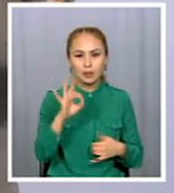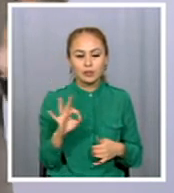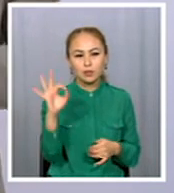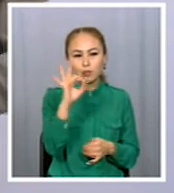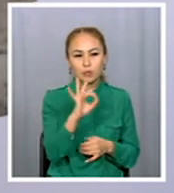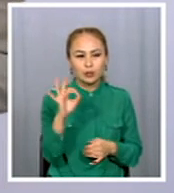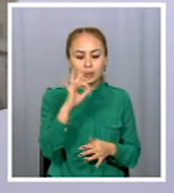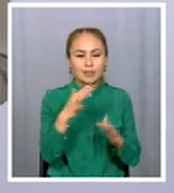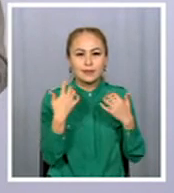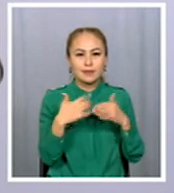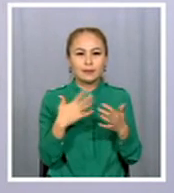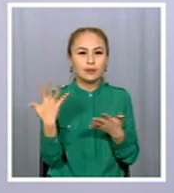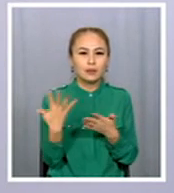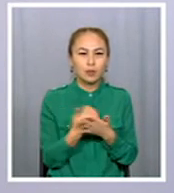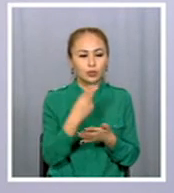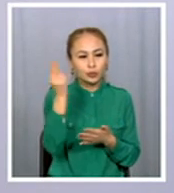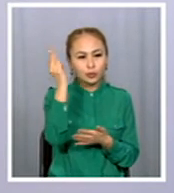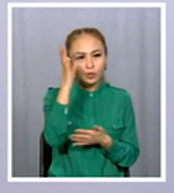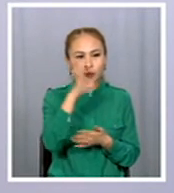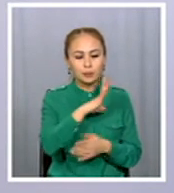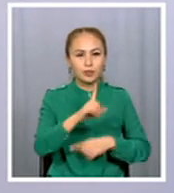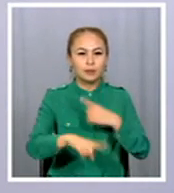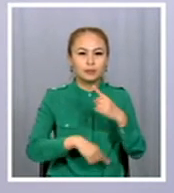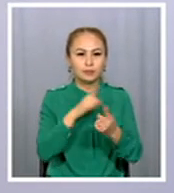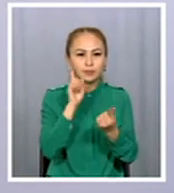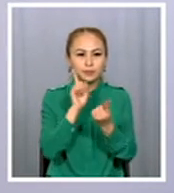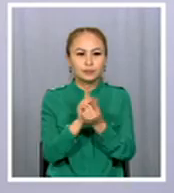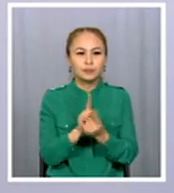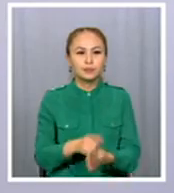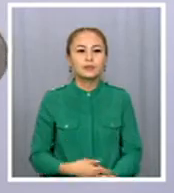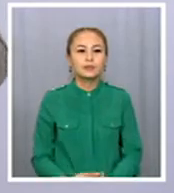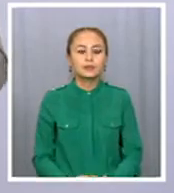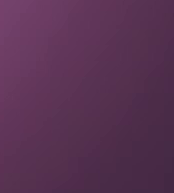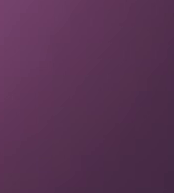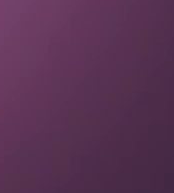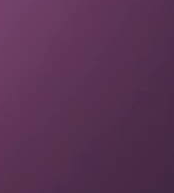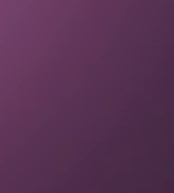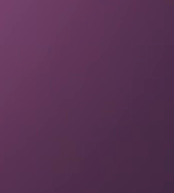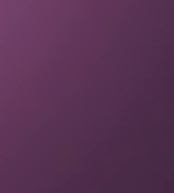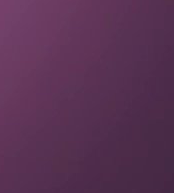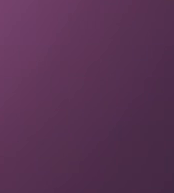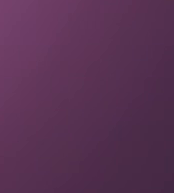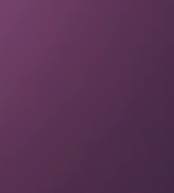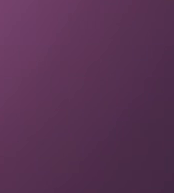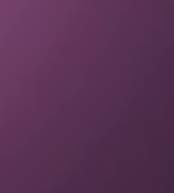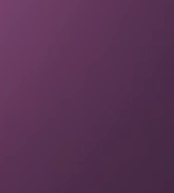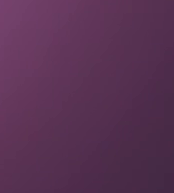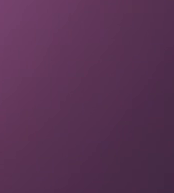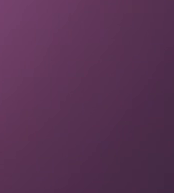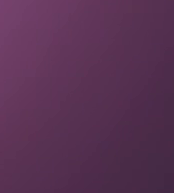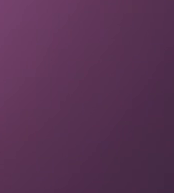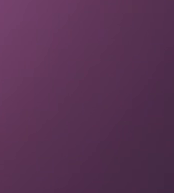санды табуды үйрендік. Келесі сабақта кездескенше сау болыңыздар.